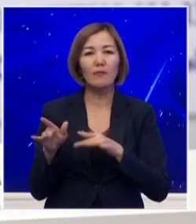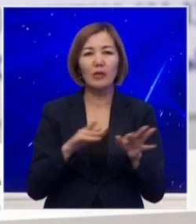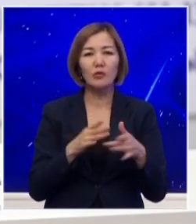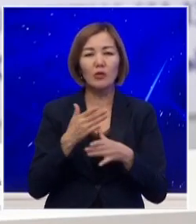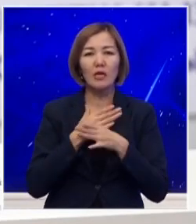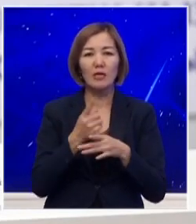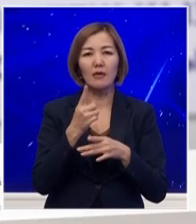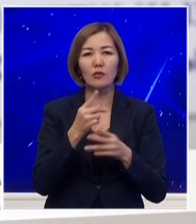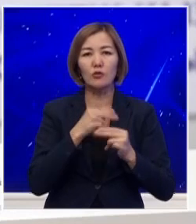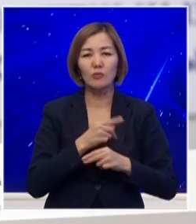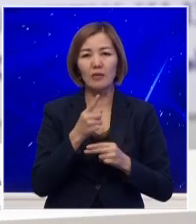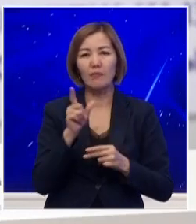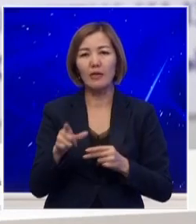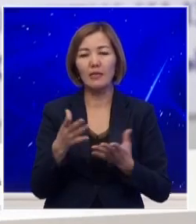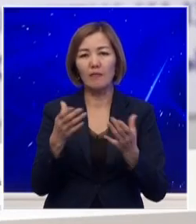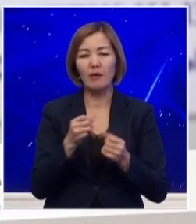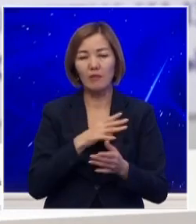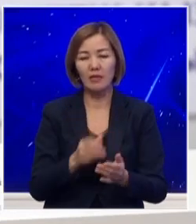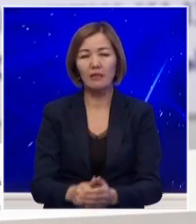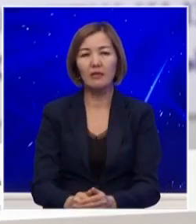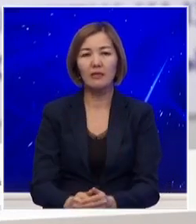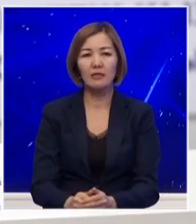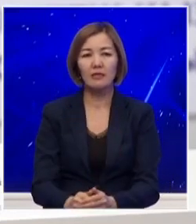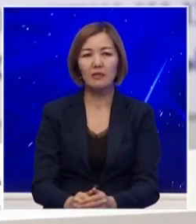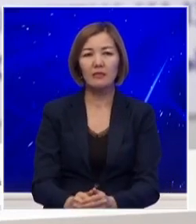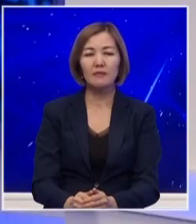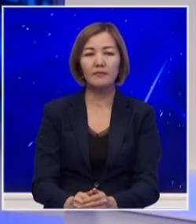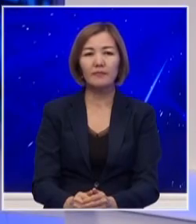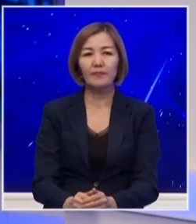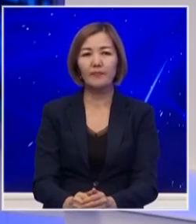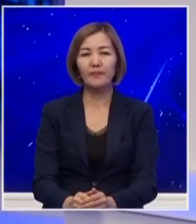процедуралар арқылы жұмысқа бір адам ғана қабылданыпты.